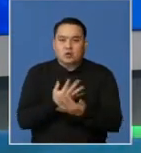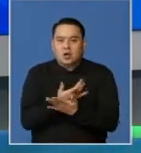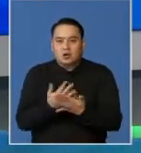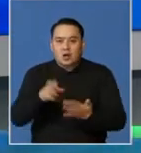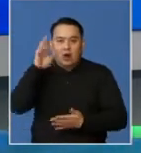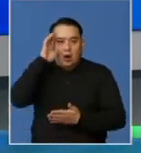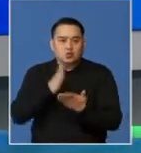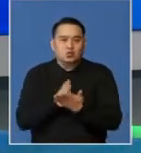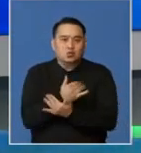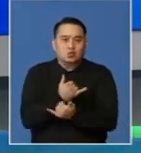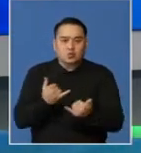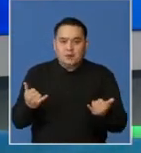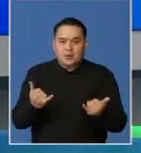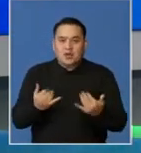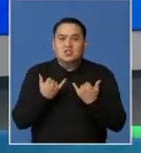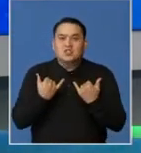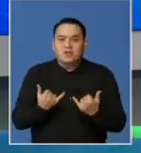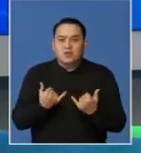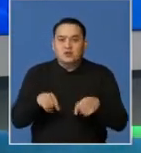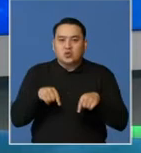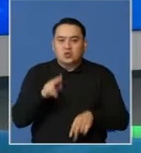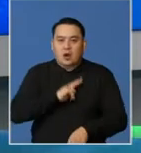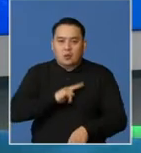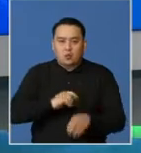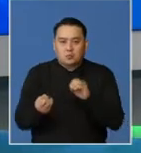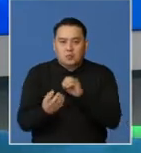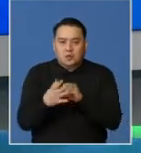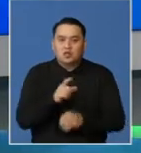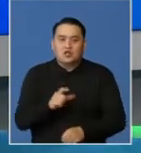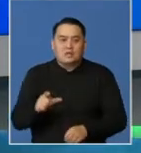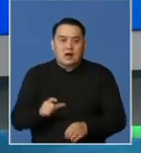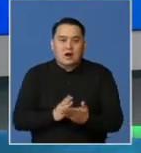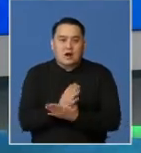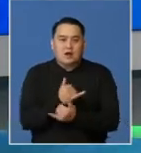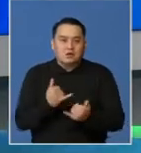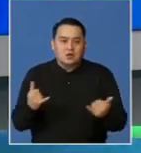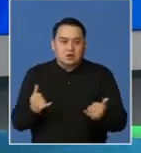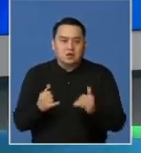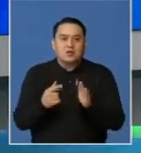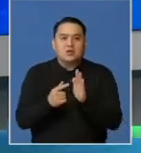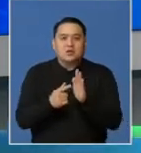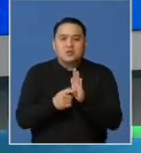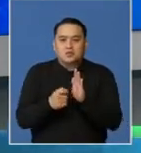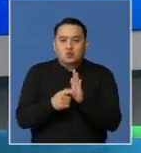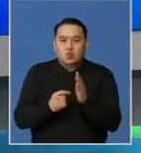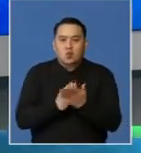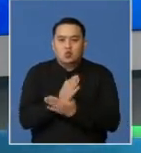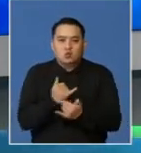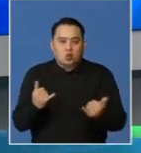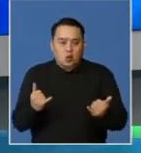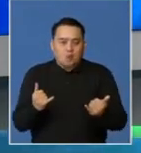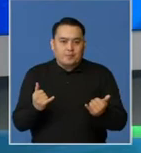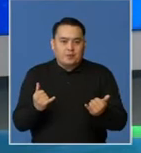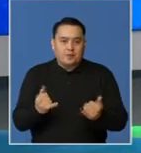получили различные госуслуги. На сегодняшний день здесь работают 15 человек и оказывается свыше 700 видов